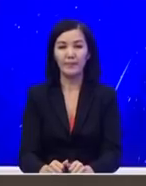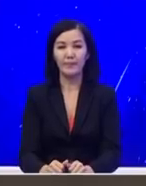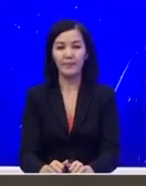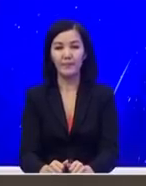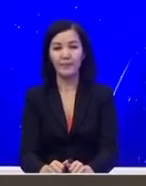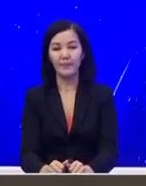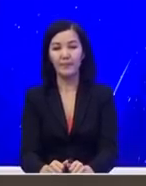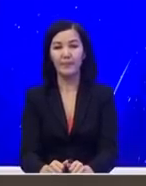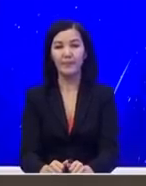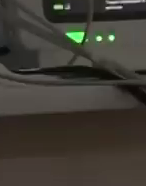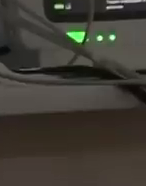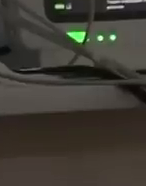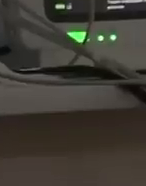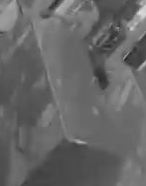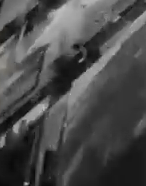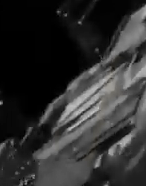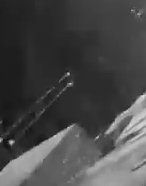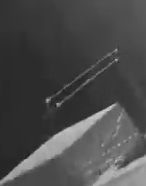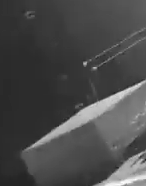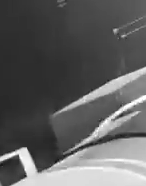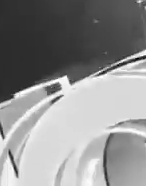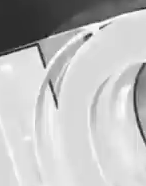Кжаркенова, Ерболат Антелов, телеканал ЖТСУ.